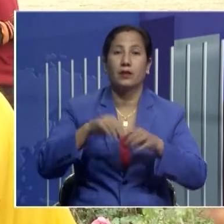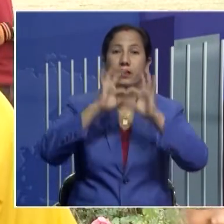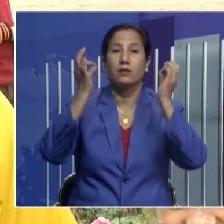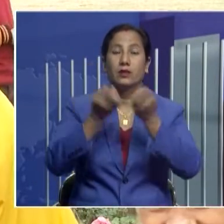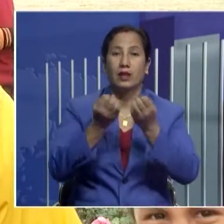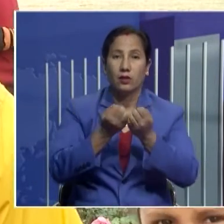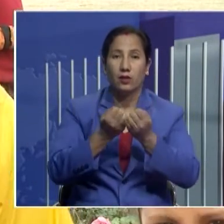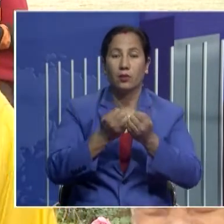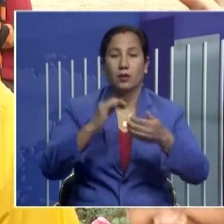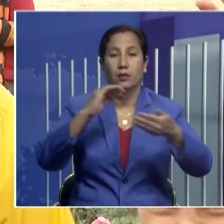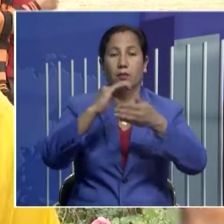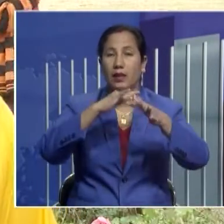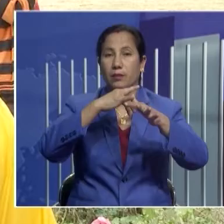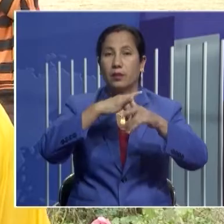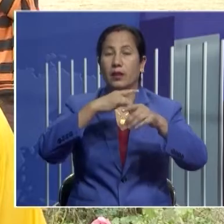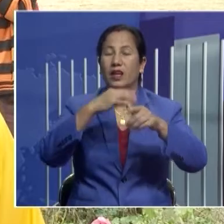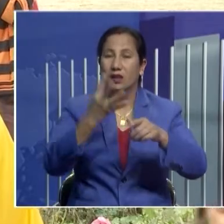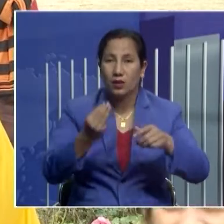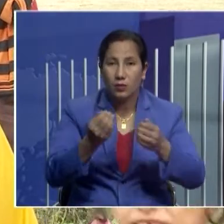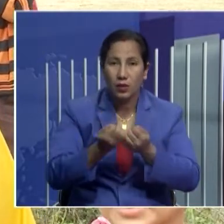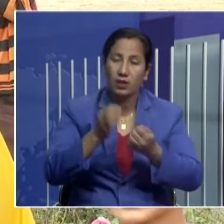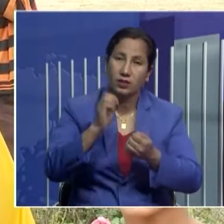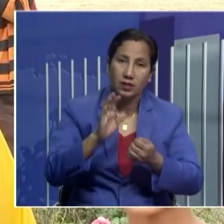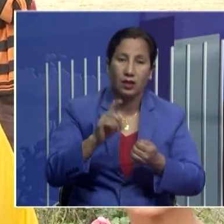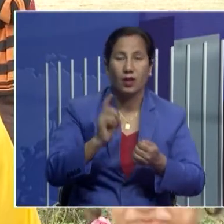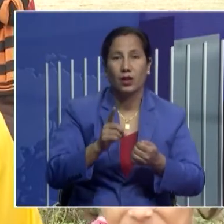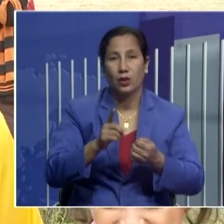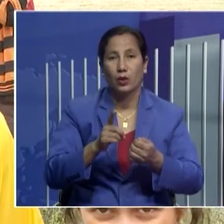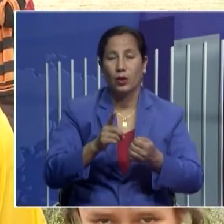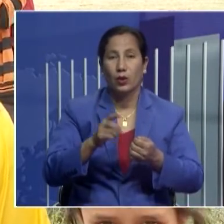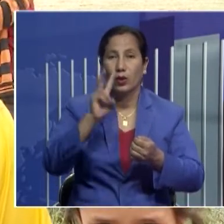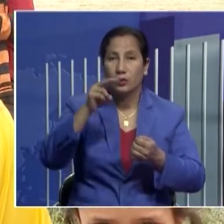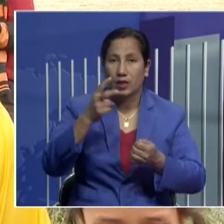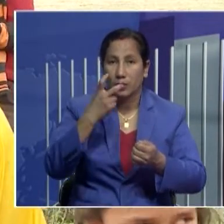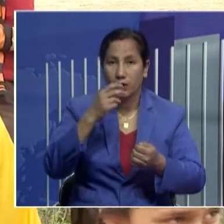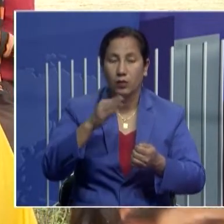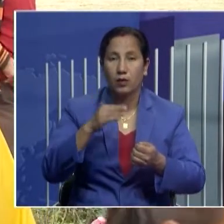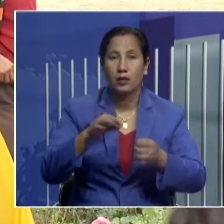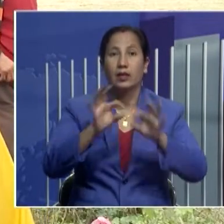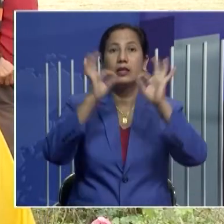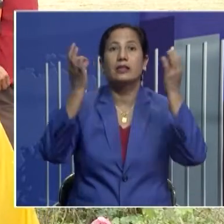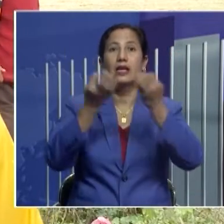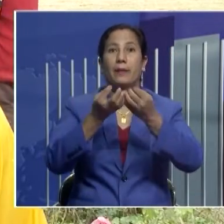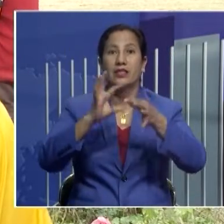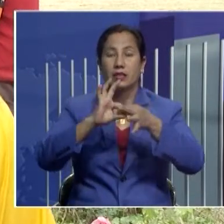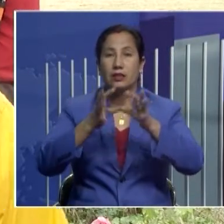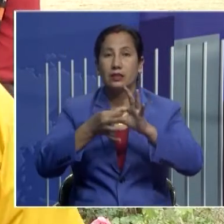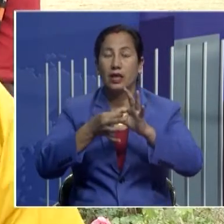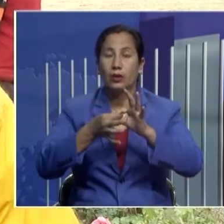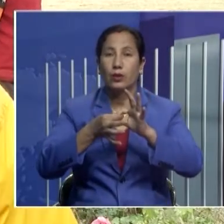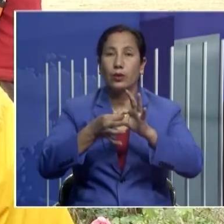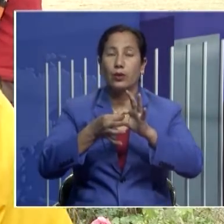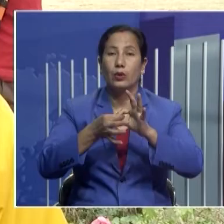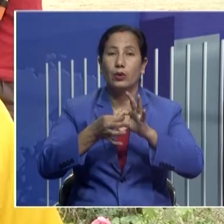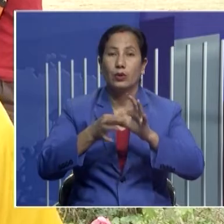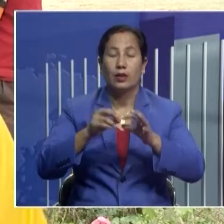भने बालविवाह न्यूनीकरण गर्न सकिन्छ। र अहिलेको उसमा हेर्ने हो भने यो सामाजिक सञ्जालको सदुपयोग